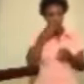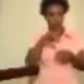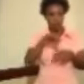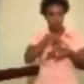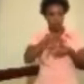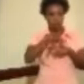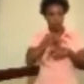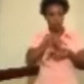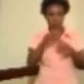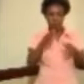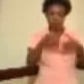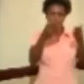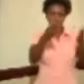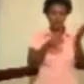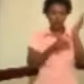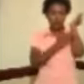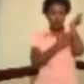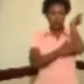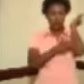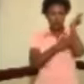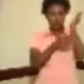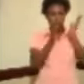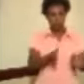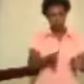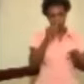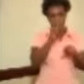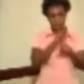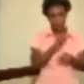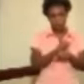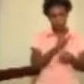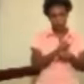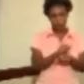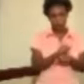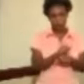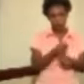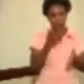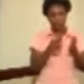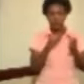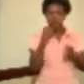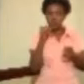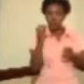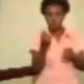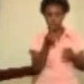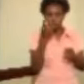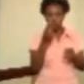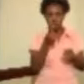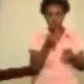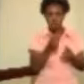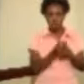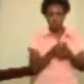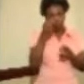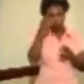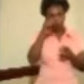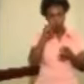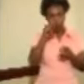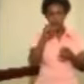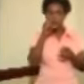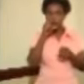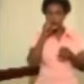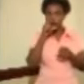mais il y a des paysans tête tout. Mais cependant, nous avons un système de parcellisation de la terre à cause de système